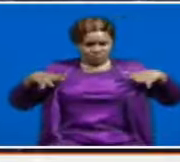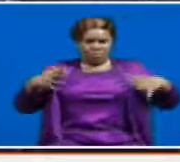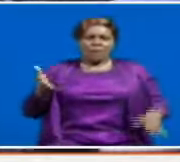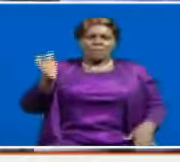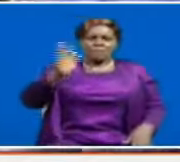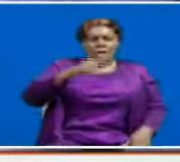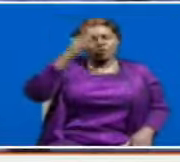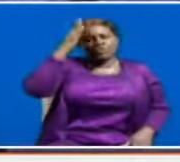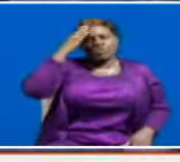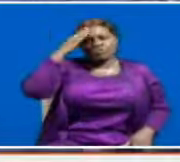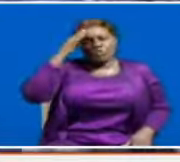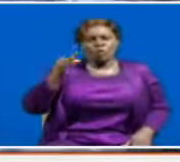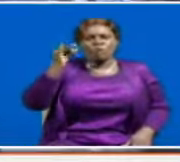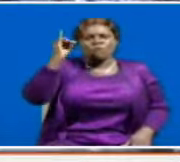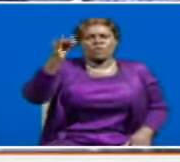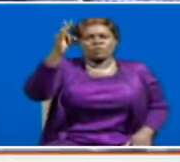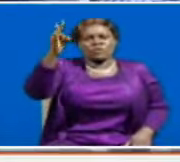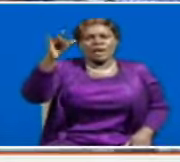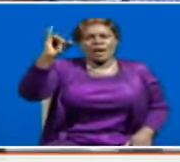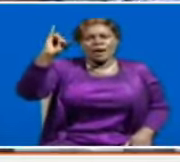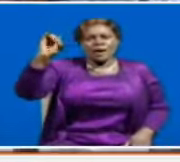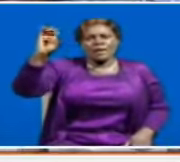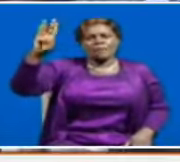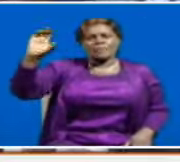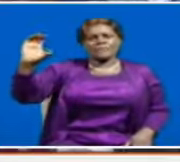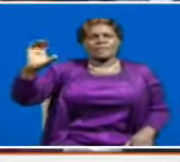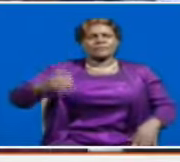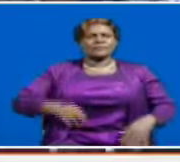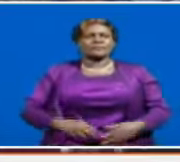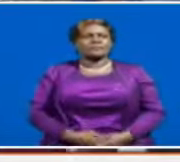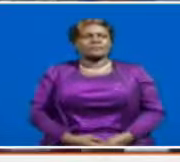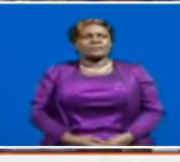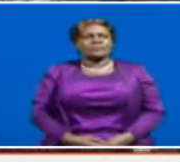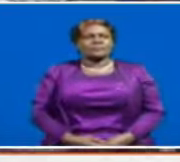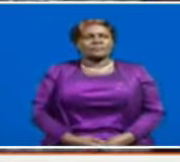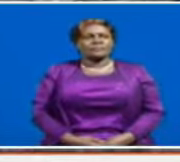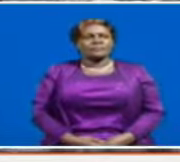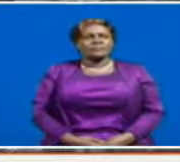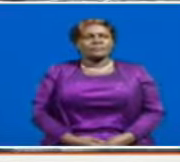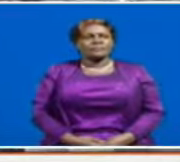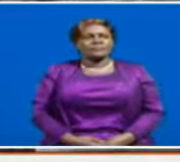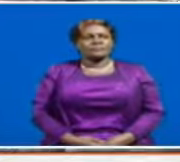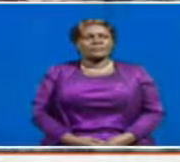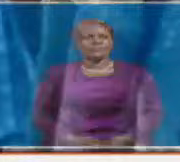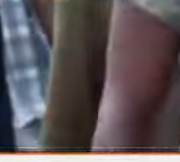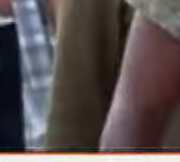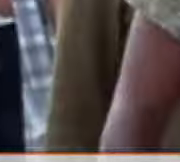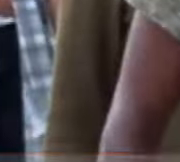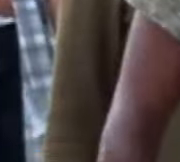ili kujua hatma ya IEBC. Chris Tairo, KTN News, Nairobi.